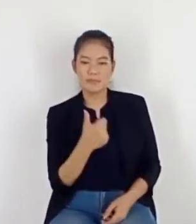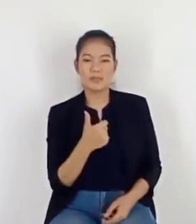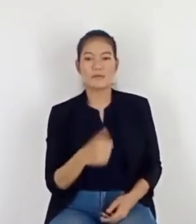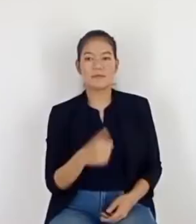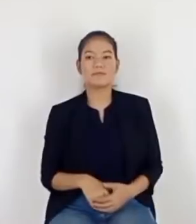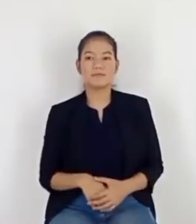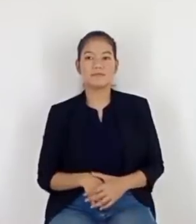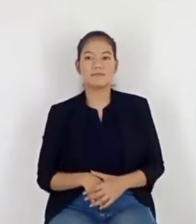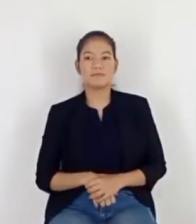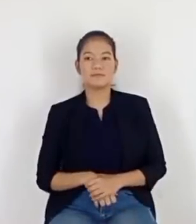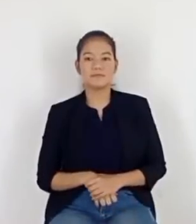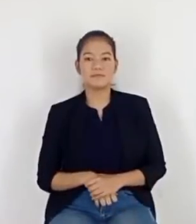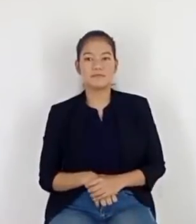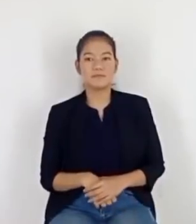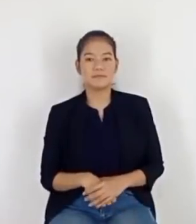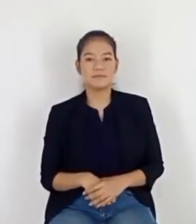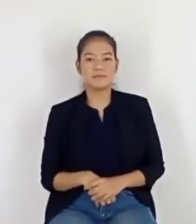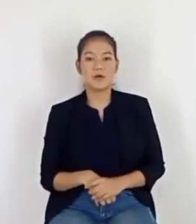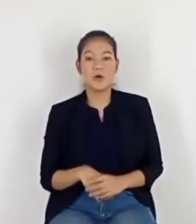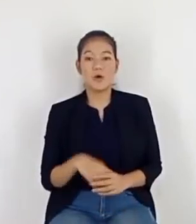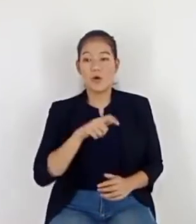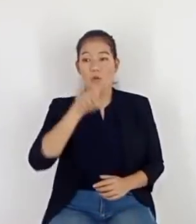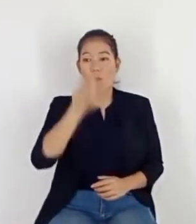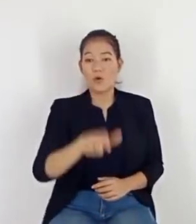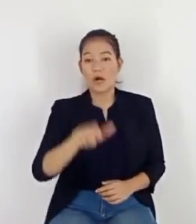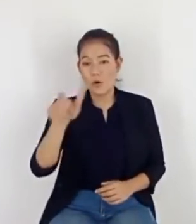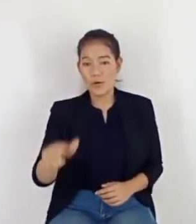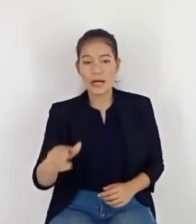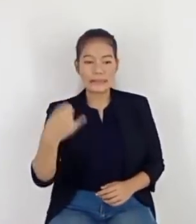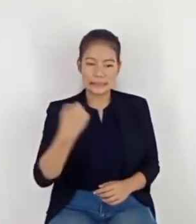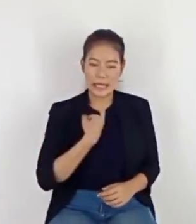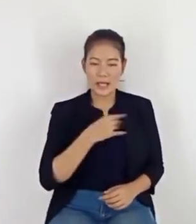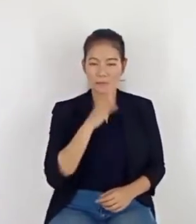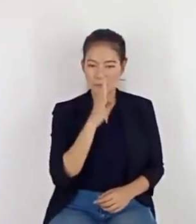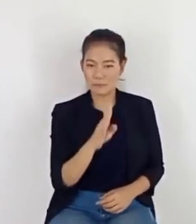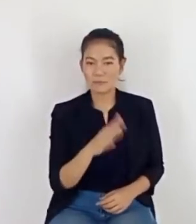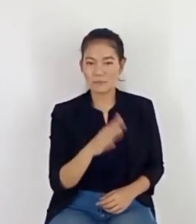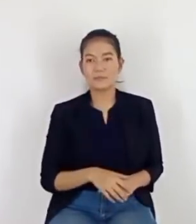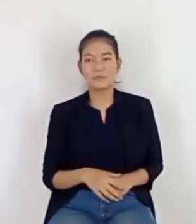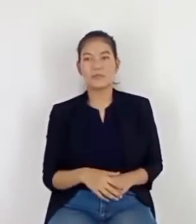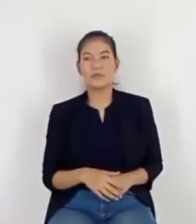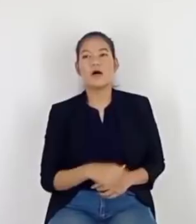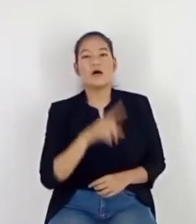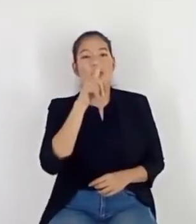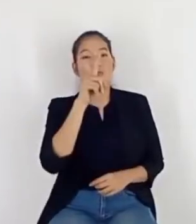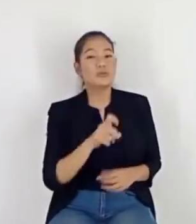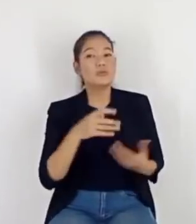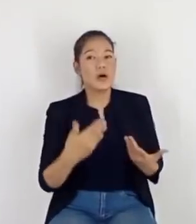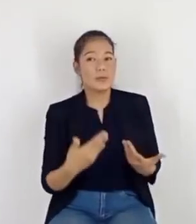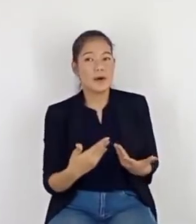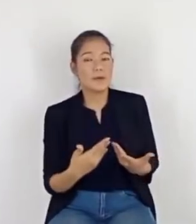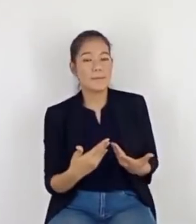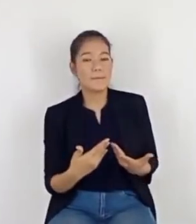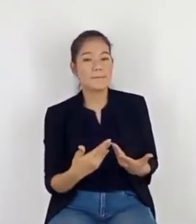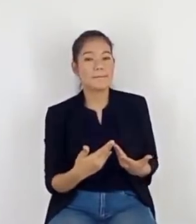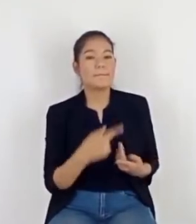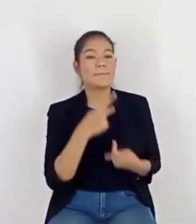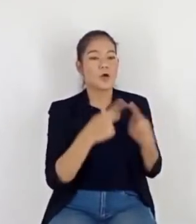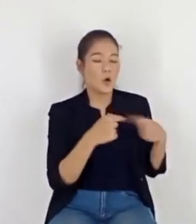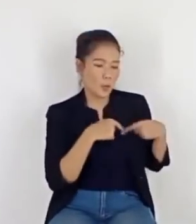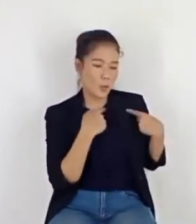sendiri. Menyesali kepada orang yang bersalah. Dan itu hanya dibutuhkan kalau orang itu rendah